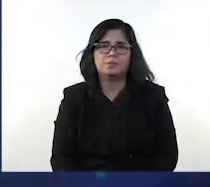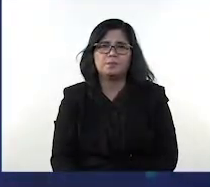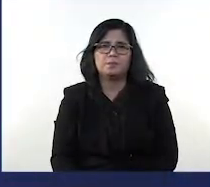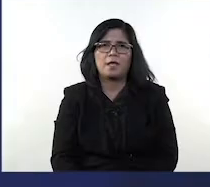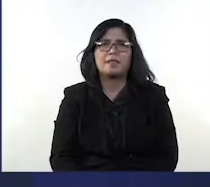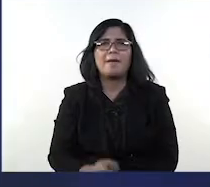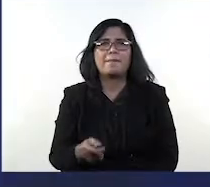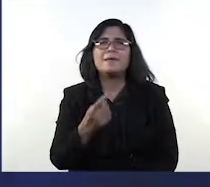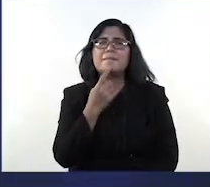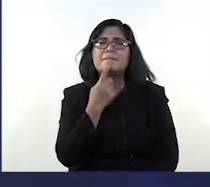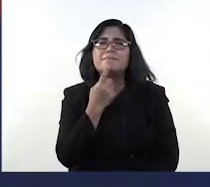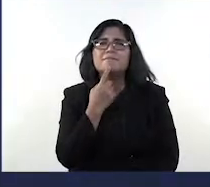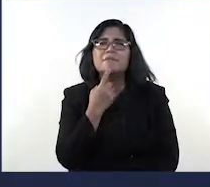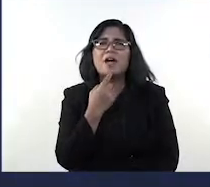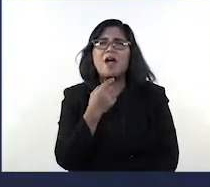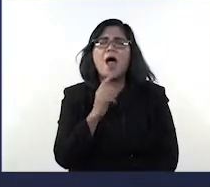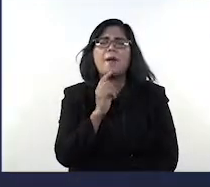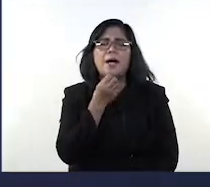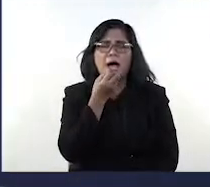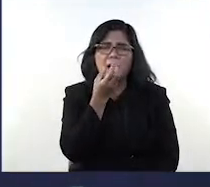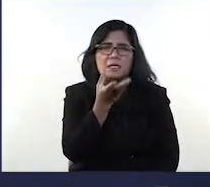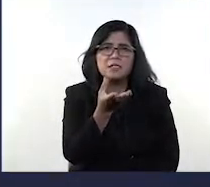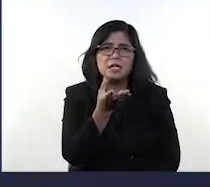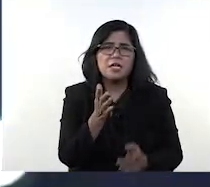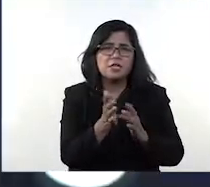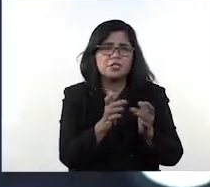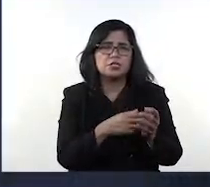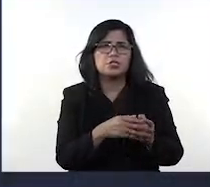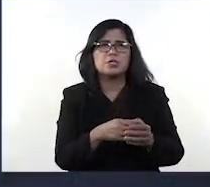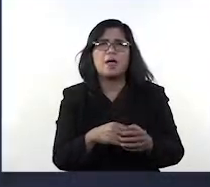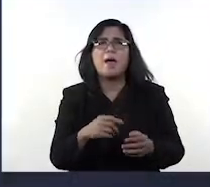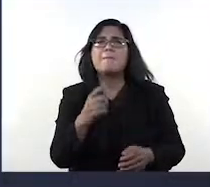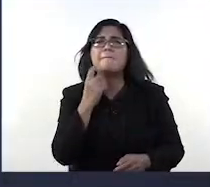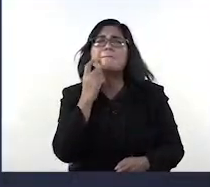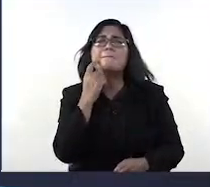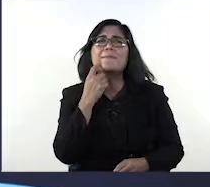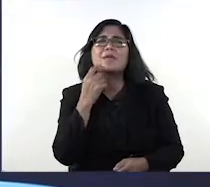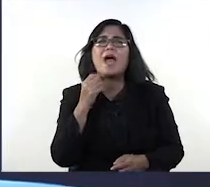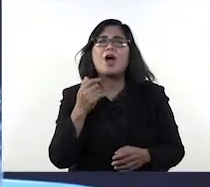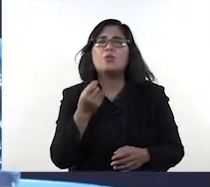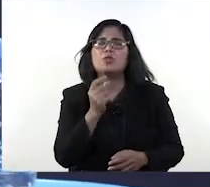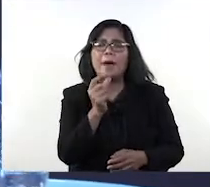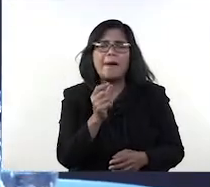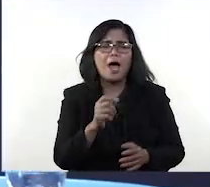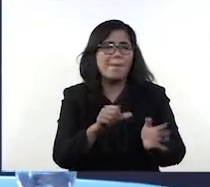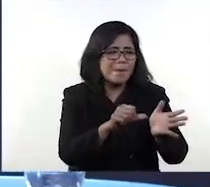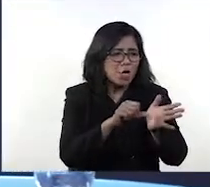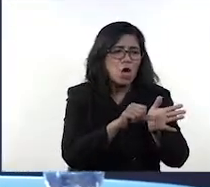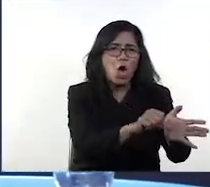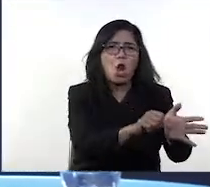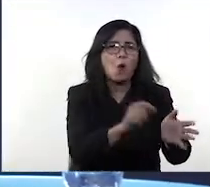Hai tapi persoalannya bukan Apakah Yesus menyampaikan kebenaran atau tidak persoalan utamanya adalah Apakah Yesus menolong atau